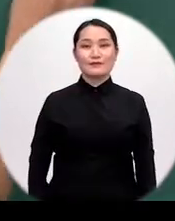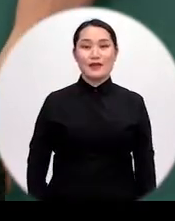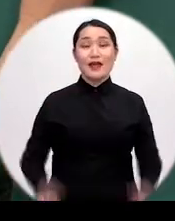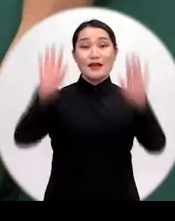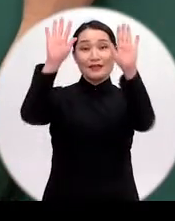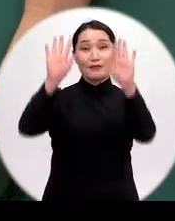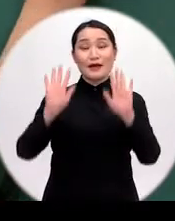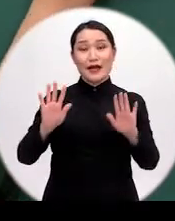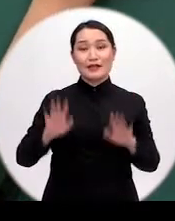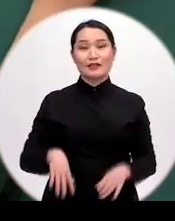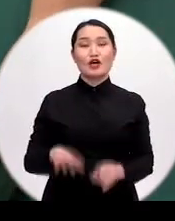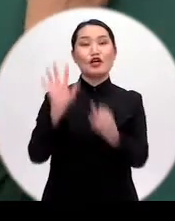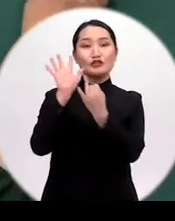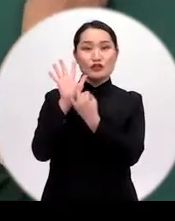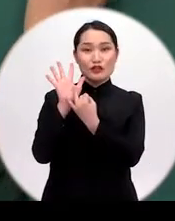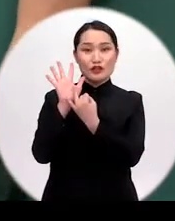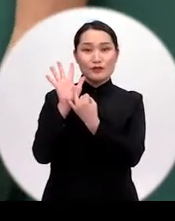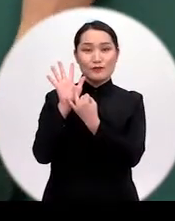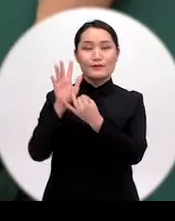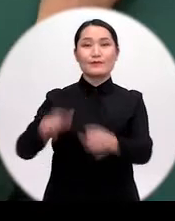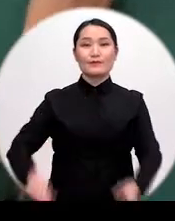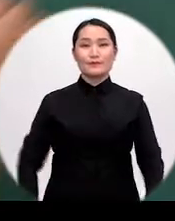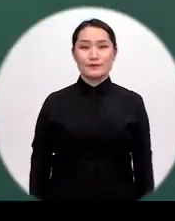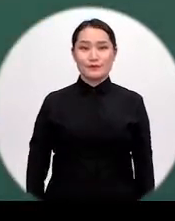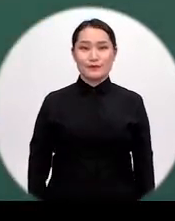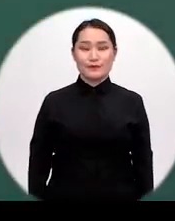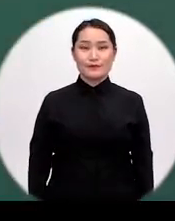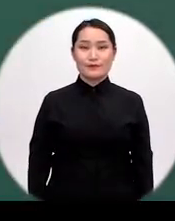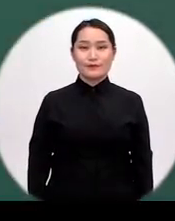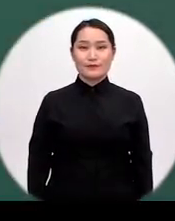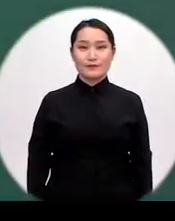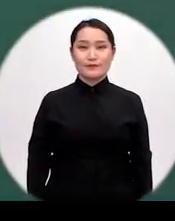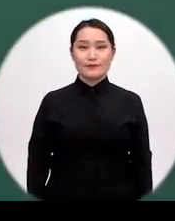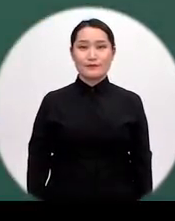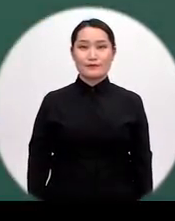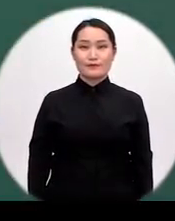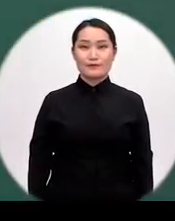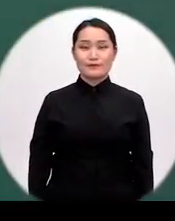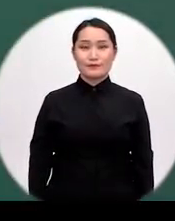6, ням гарга 7.